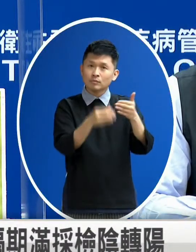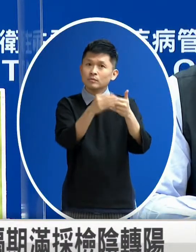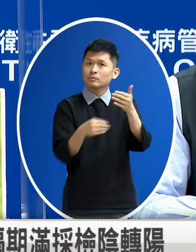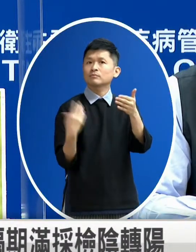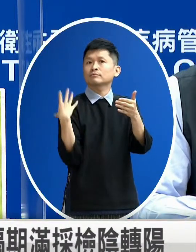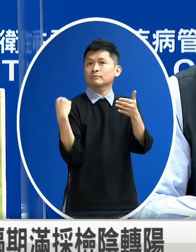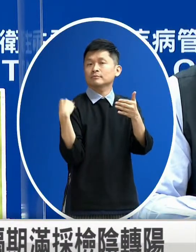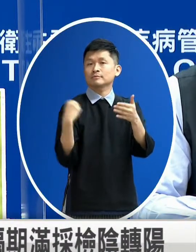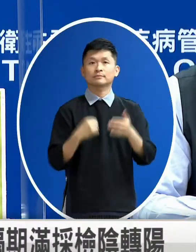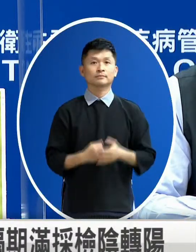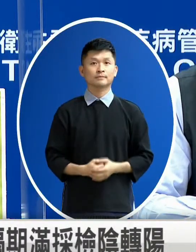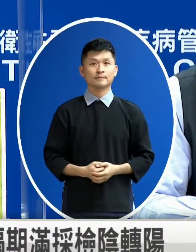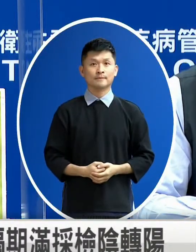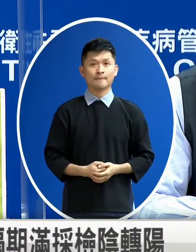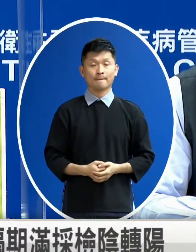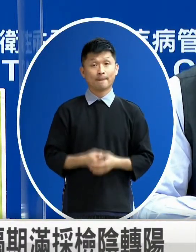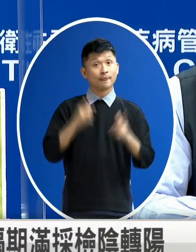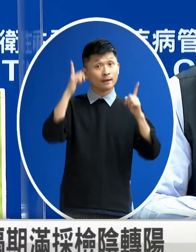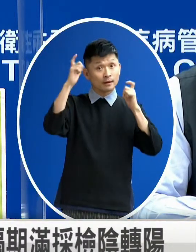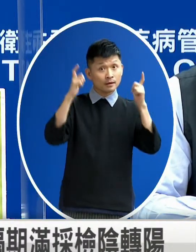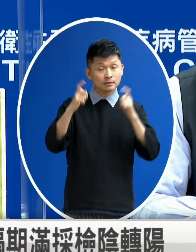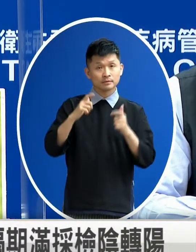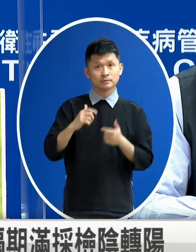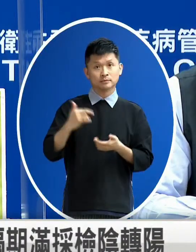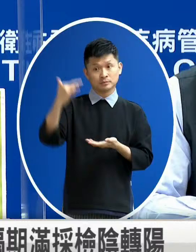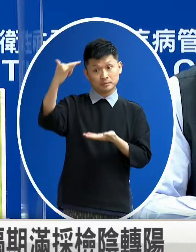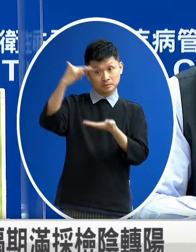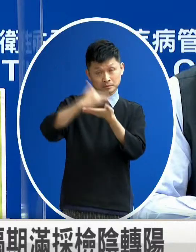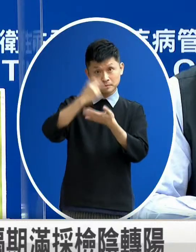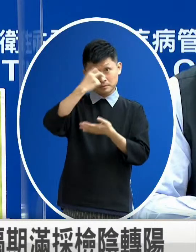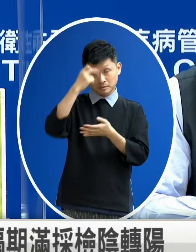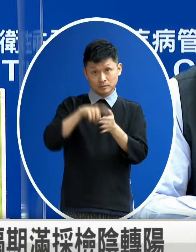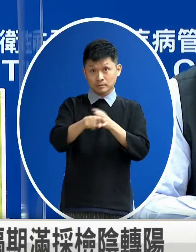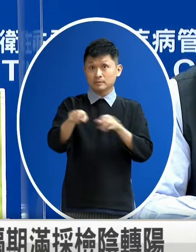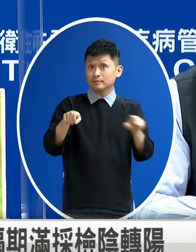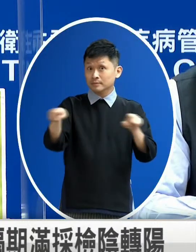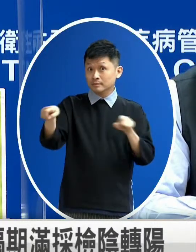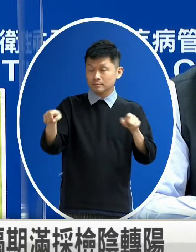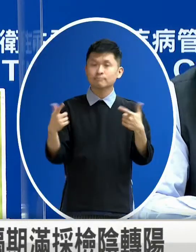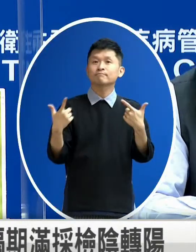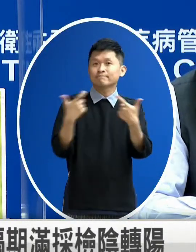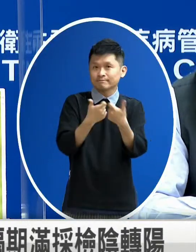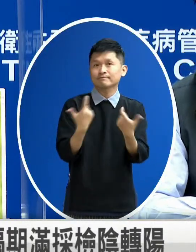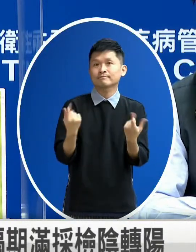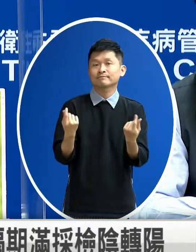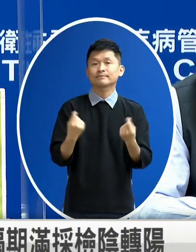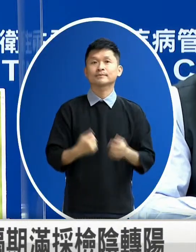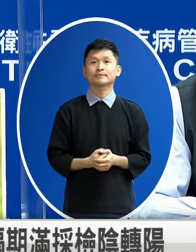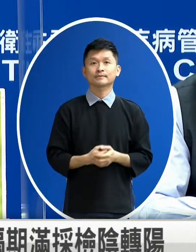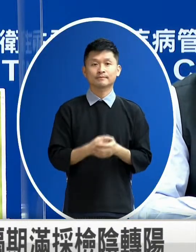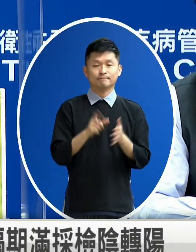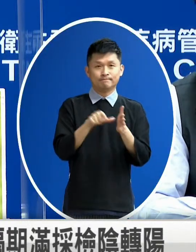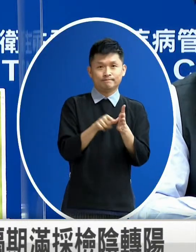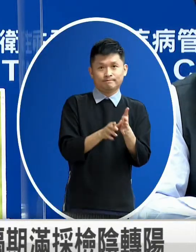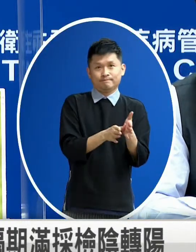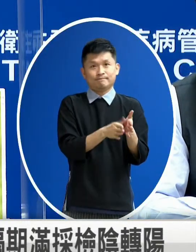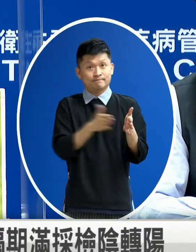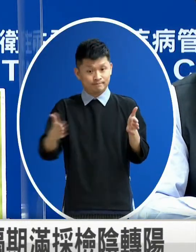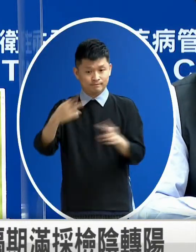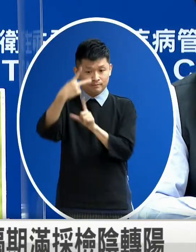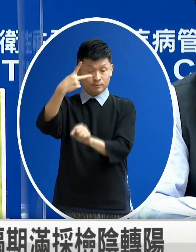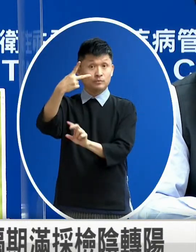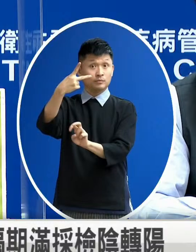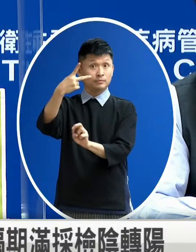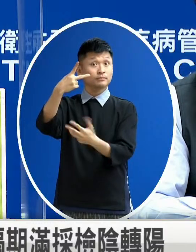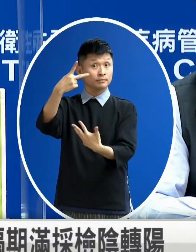变。那至于春节检疫的专案，哈，也配合，哈，也配合，好，延长到2月28日，